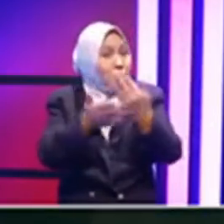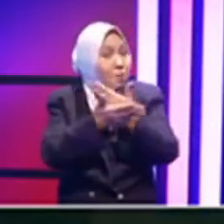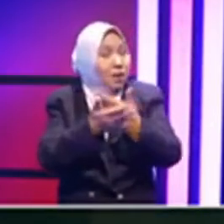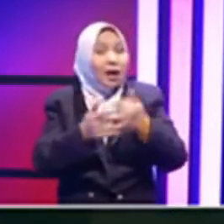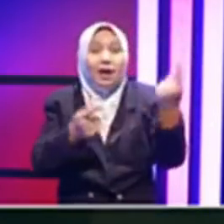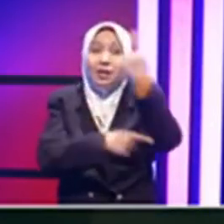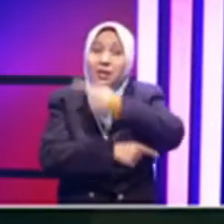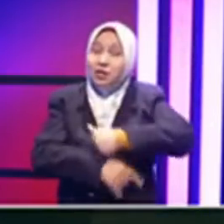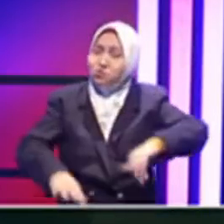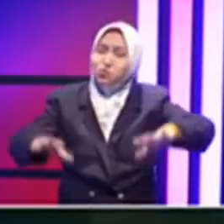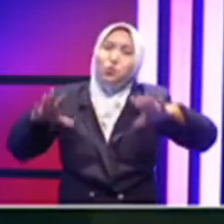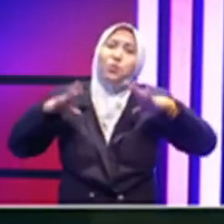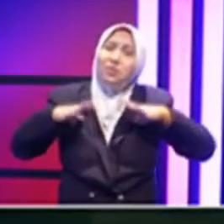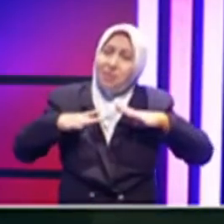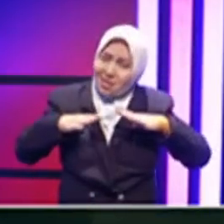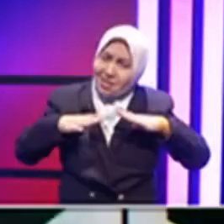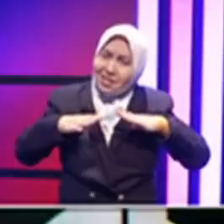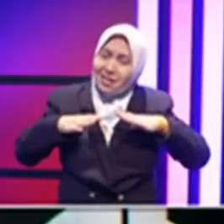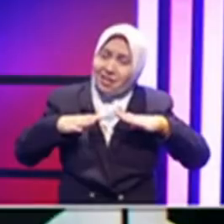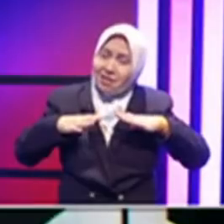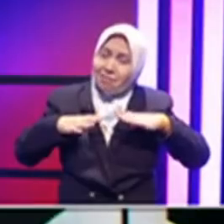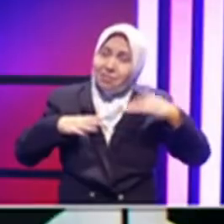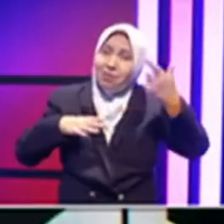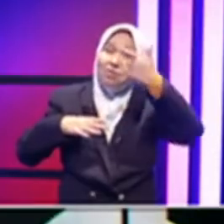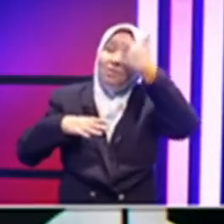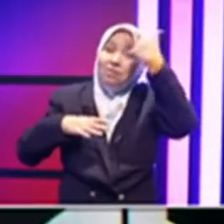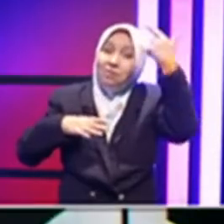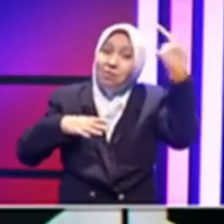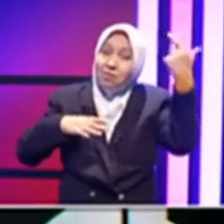ini cuti Ustaz. Ya, hari ini cuti sempena dengan